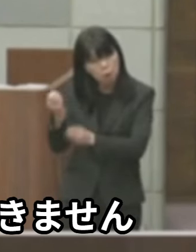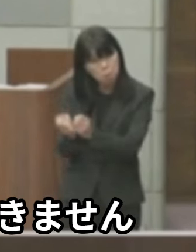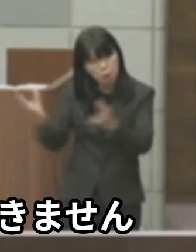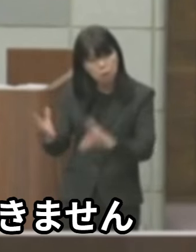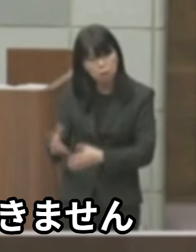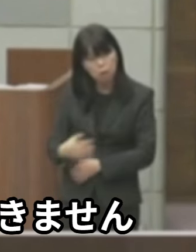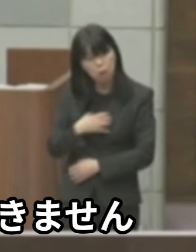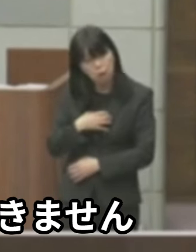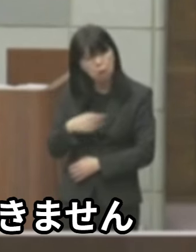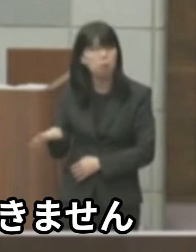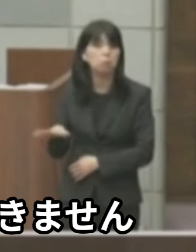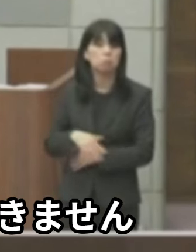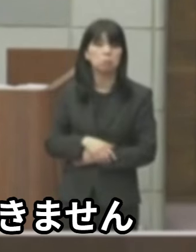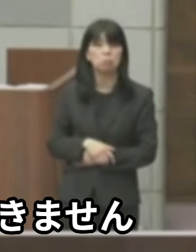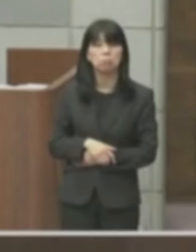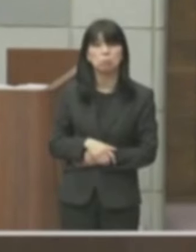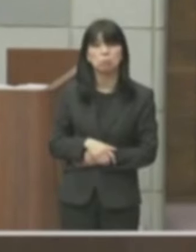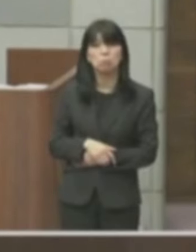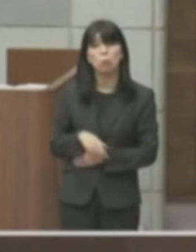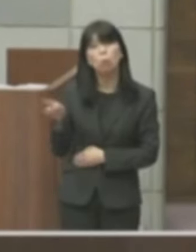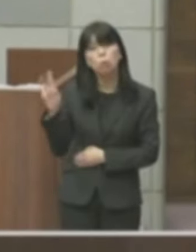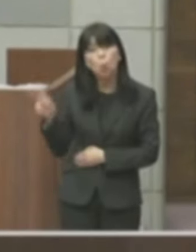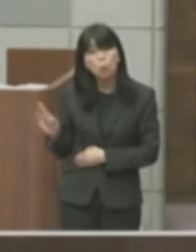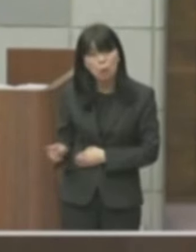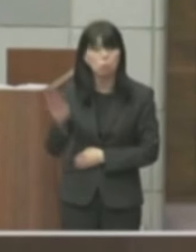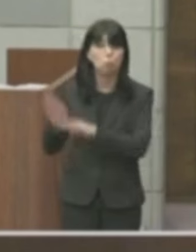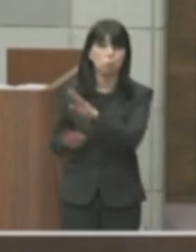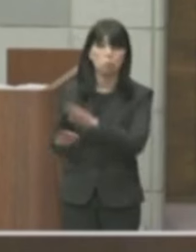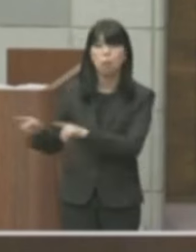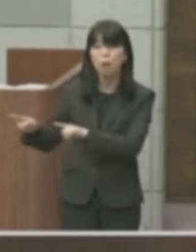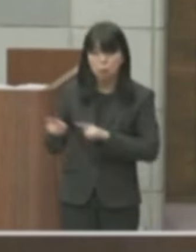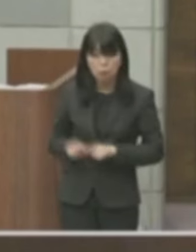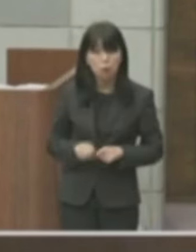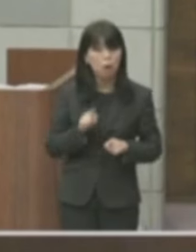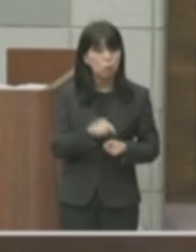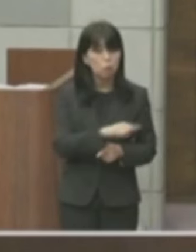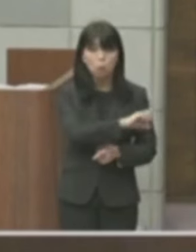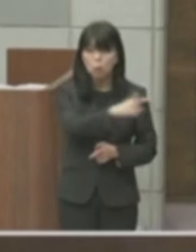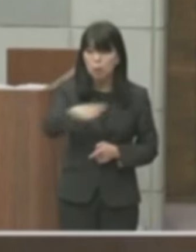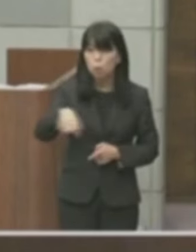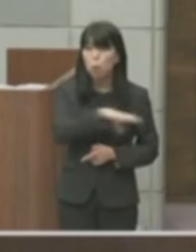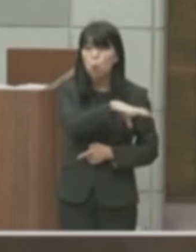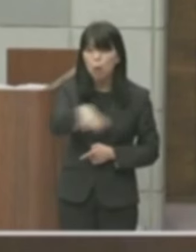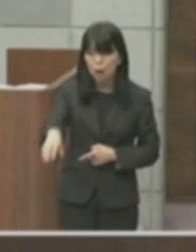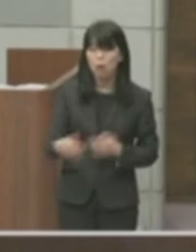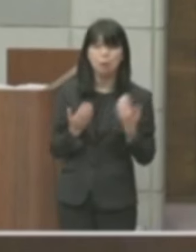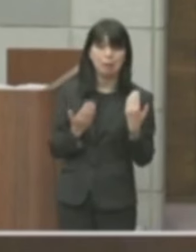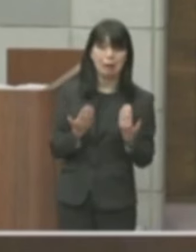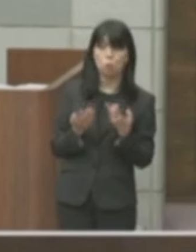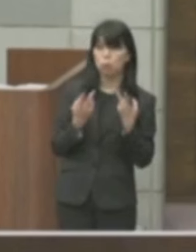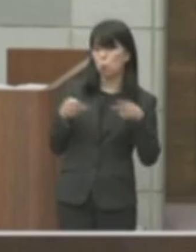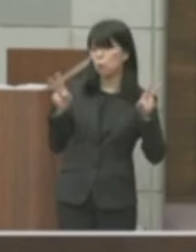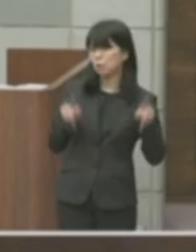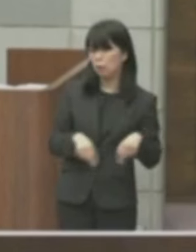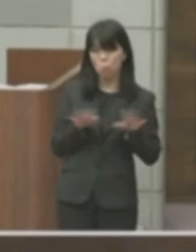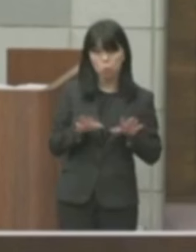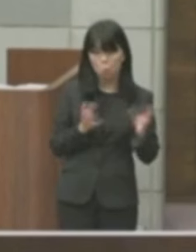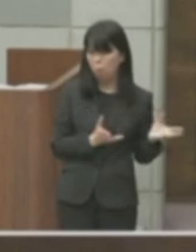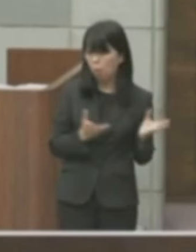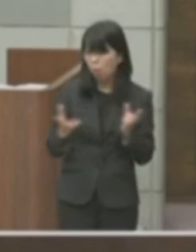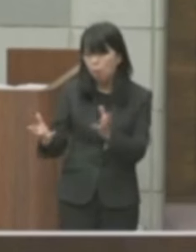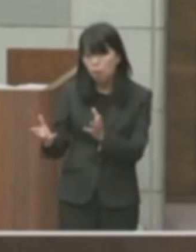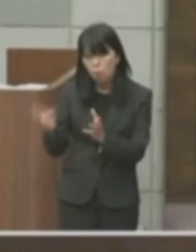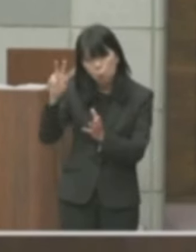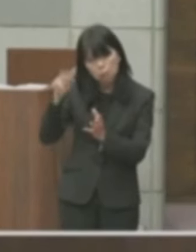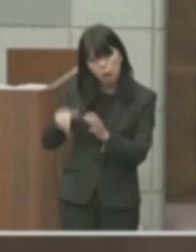性は否定できません。このような状況を踏まえ、各方面から学校行事として子どもたちを